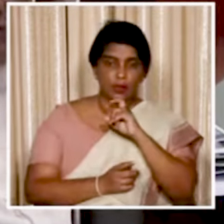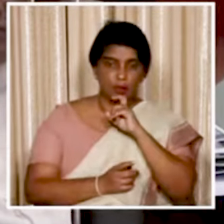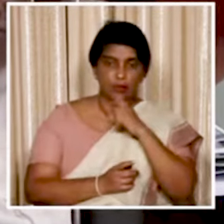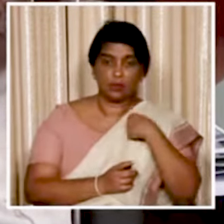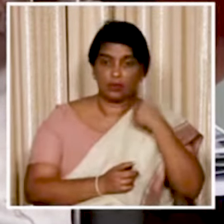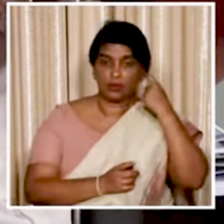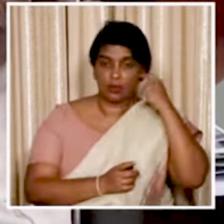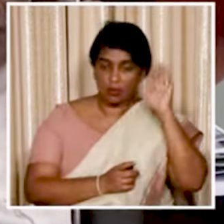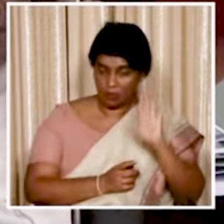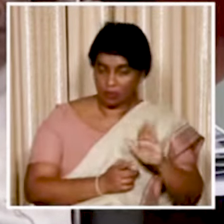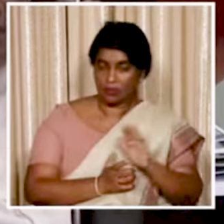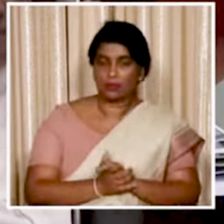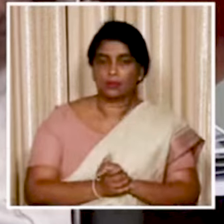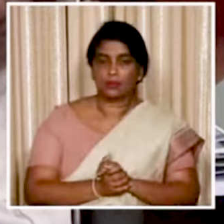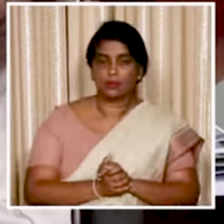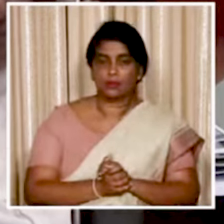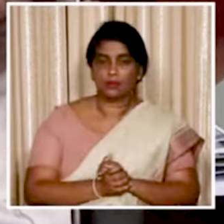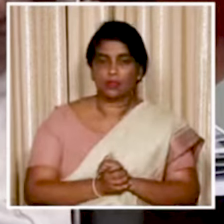දැනගන්න ඕන